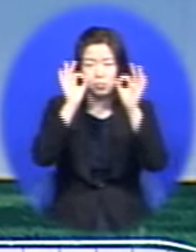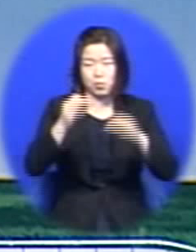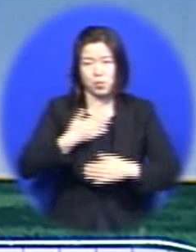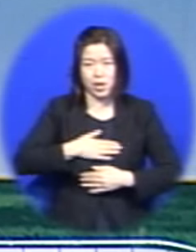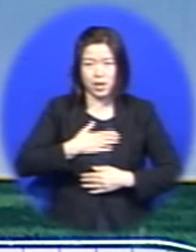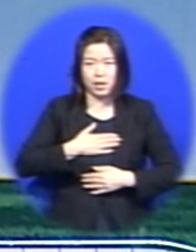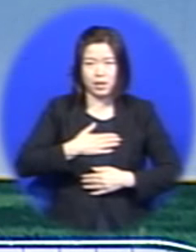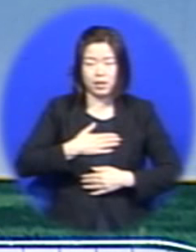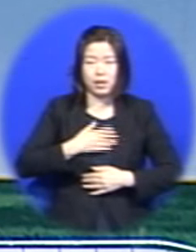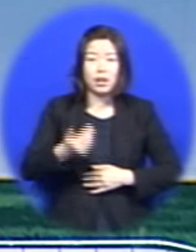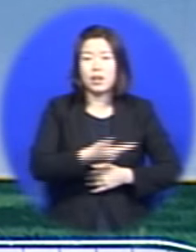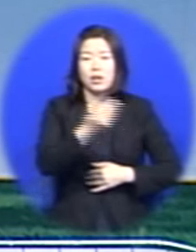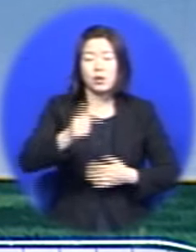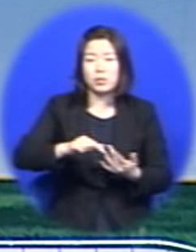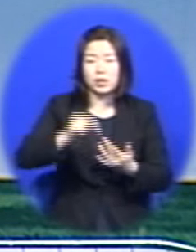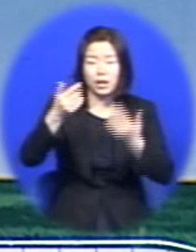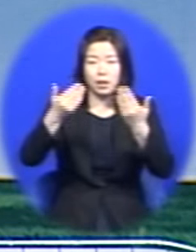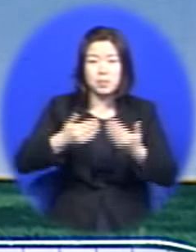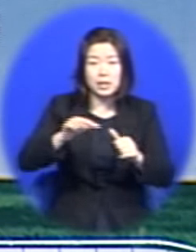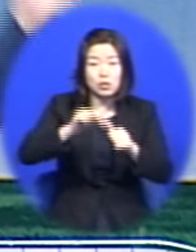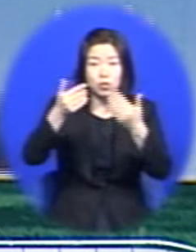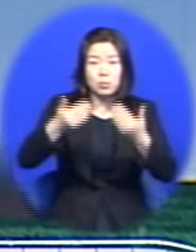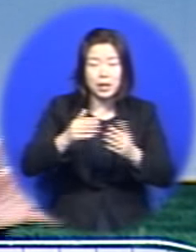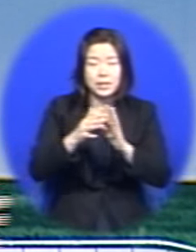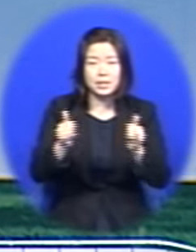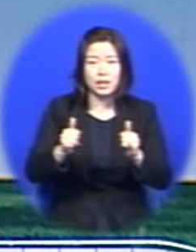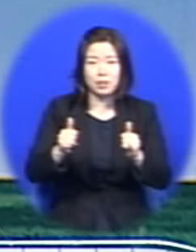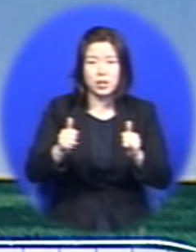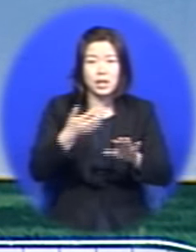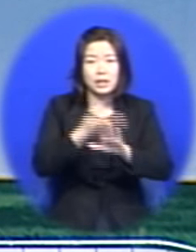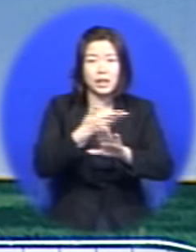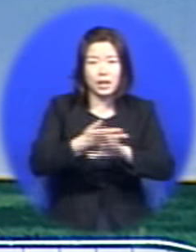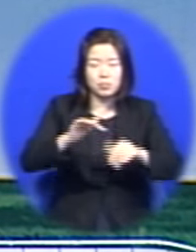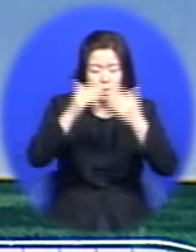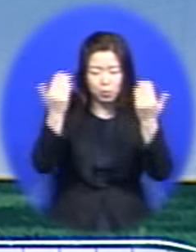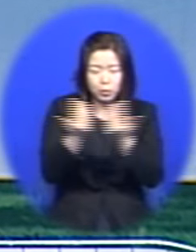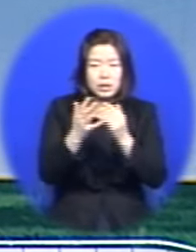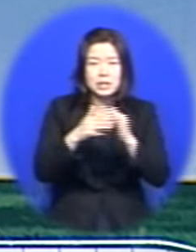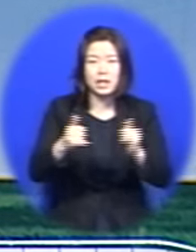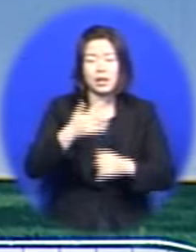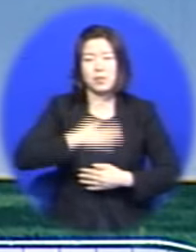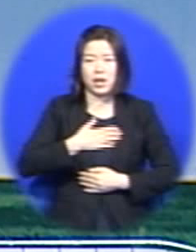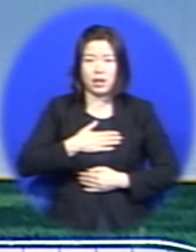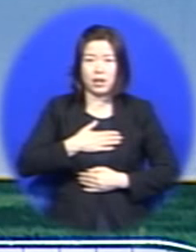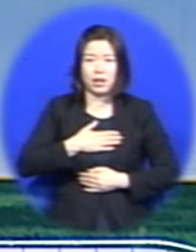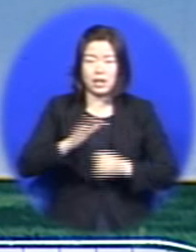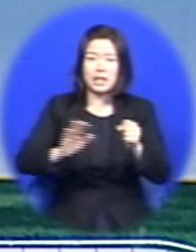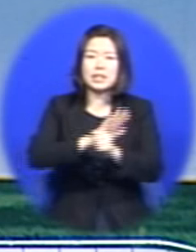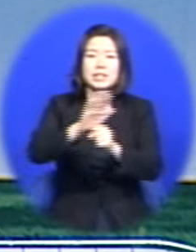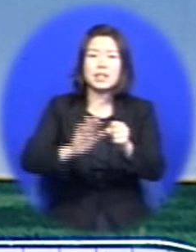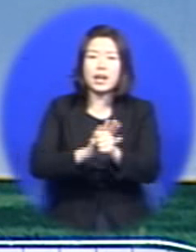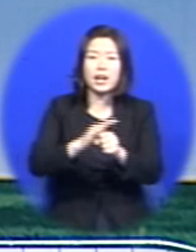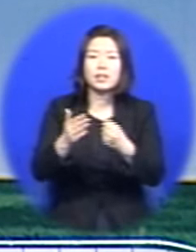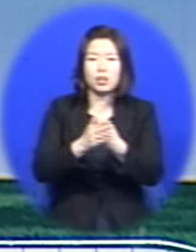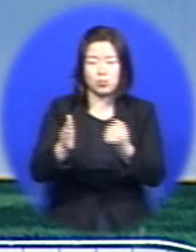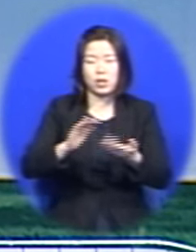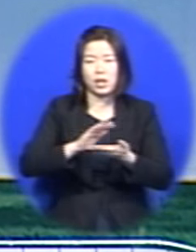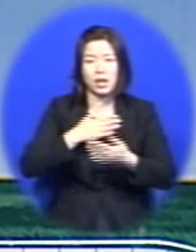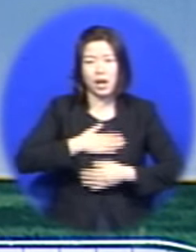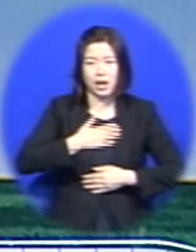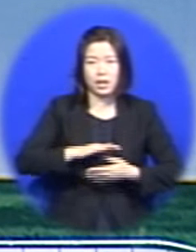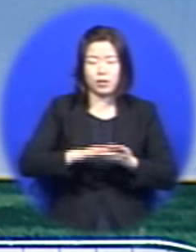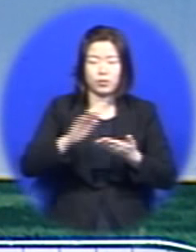여러분 택함 받은 사람 구원 받은 사람은요 모든 사람이 다 알아요. 사랑 때문에 알아요. 사랑 때문에.